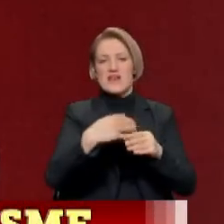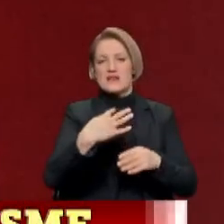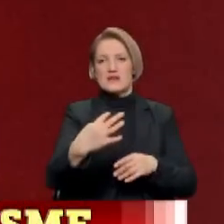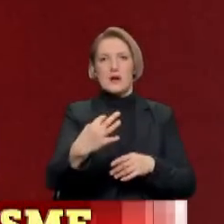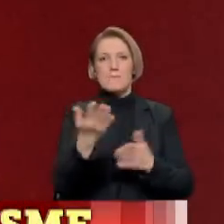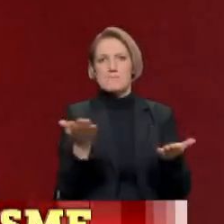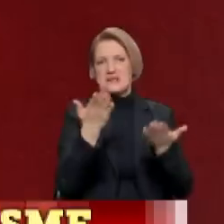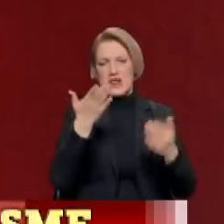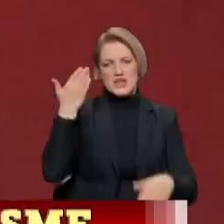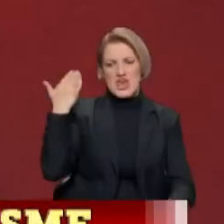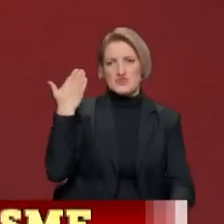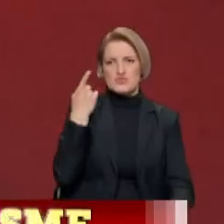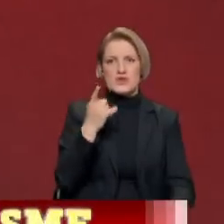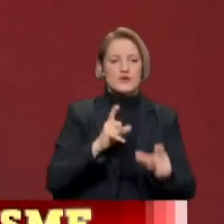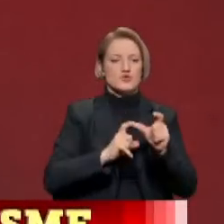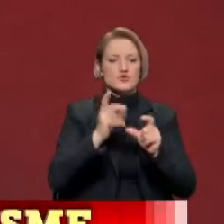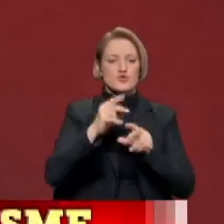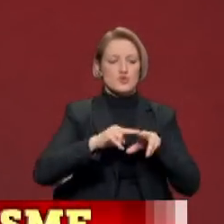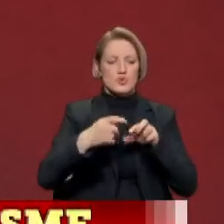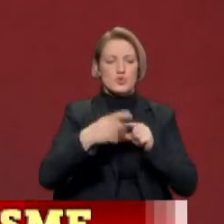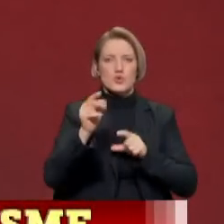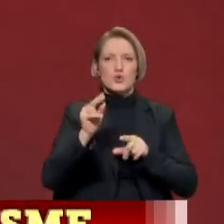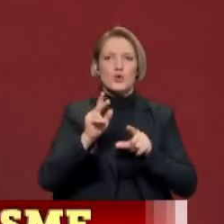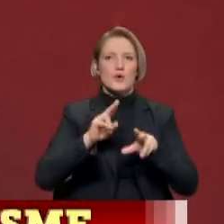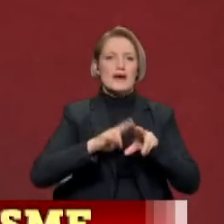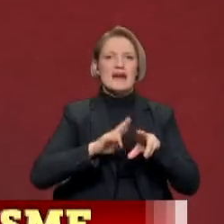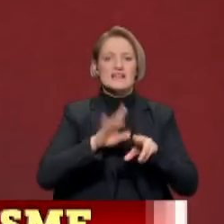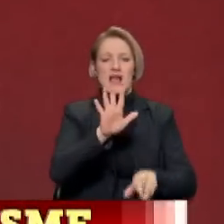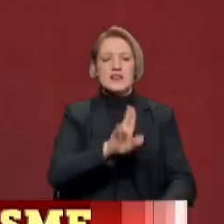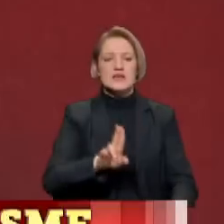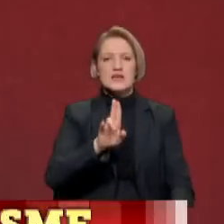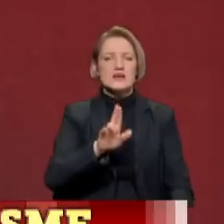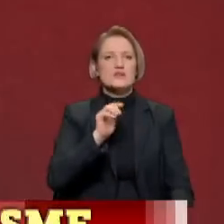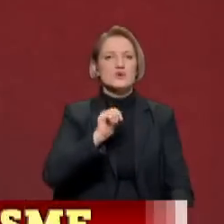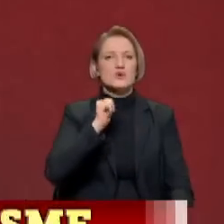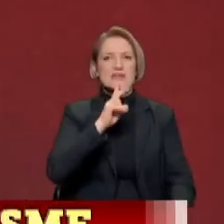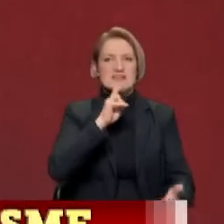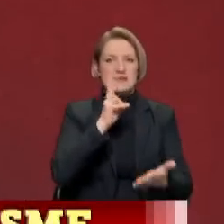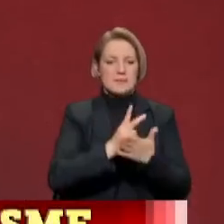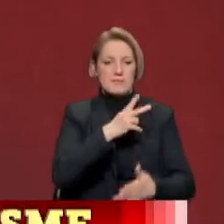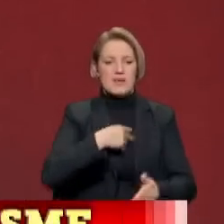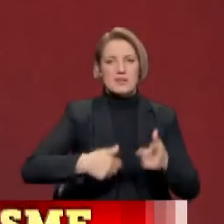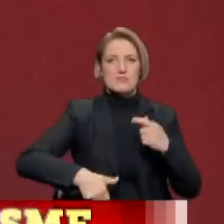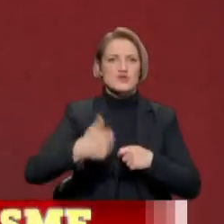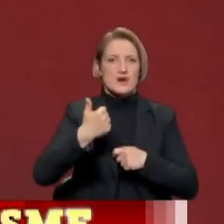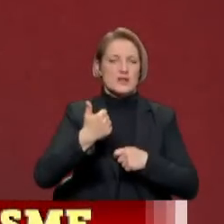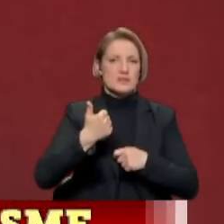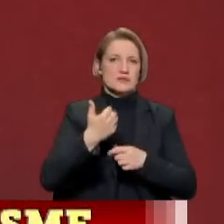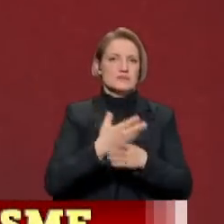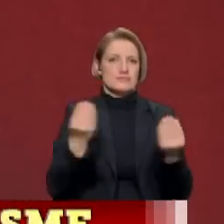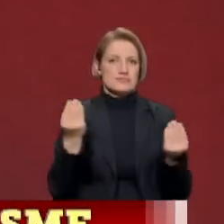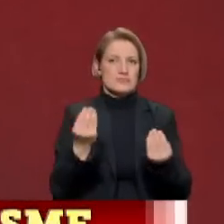Ama mesela geçmişten bir Şükrü Karatepe örneği var. 57 günde kesinleştirilip belediye başkanlığı